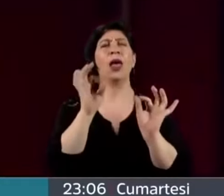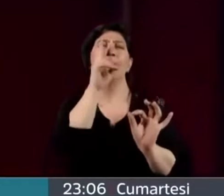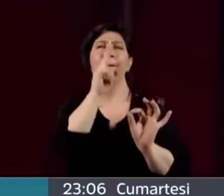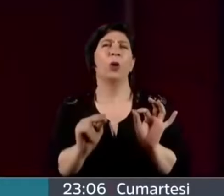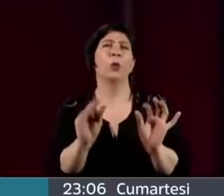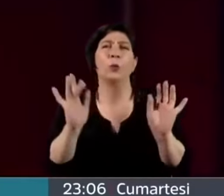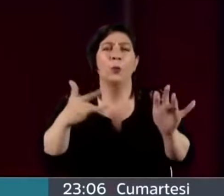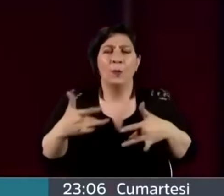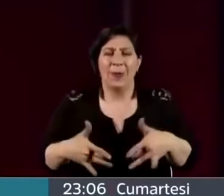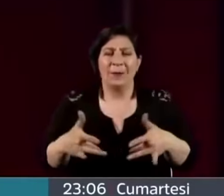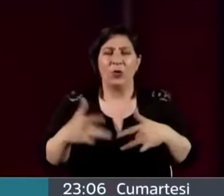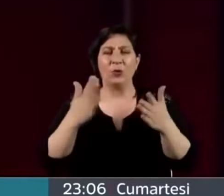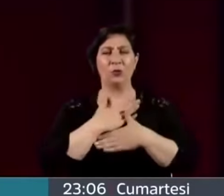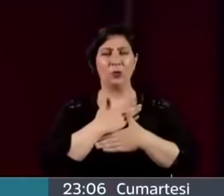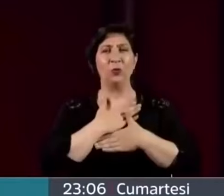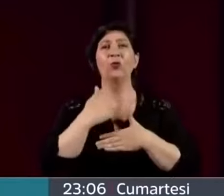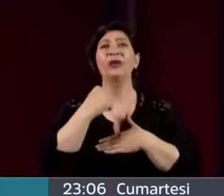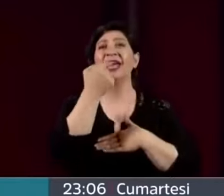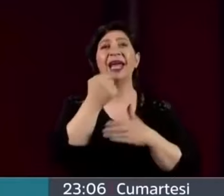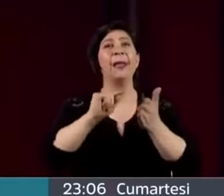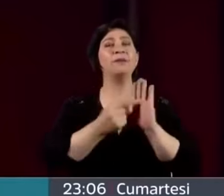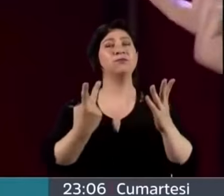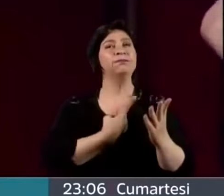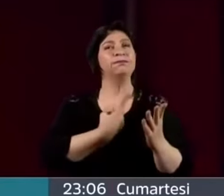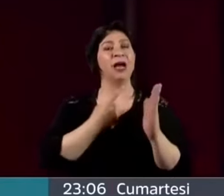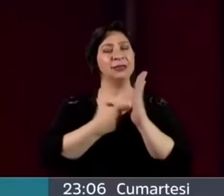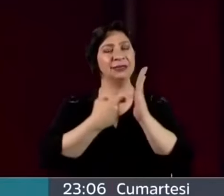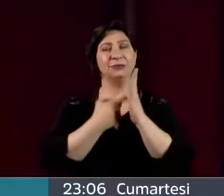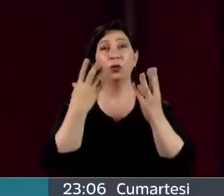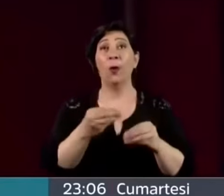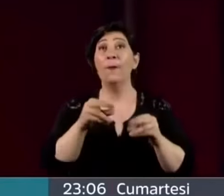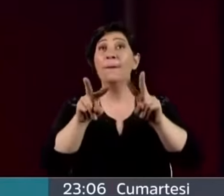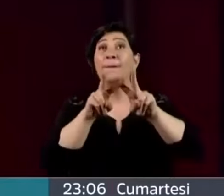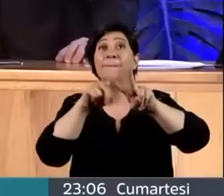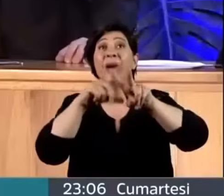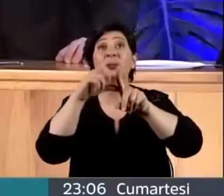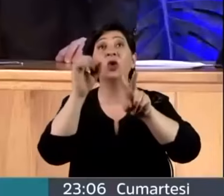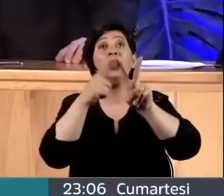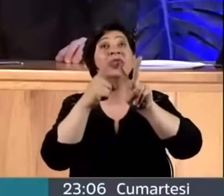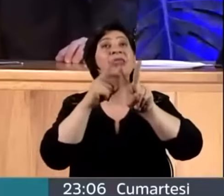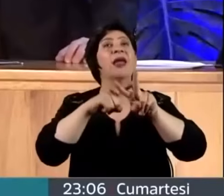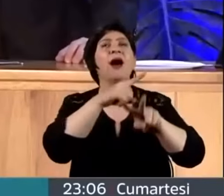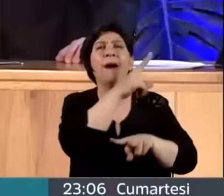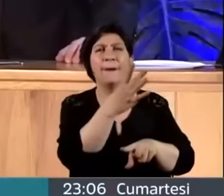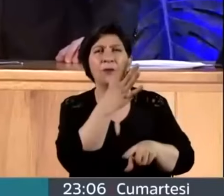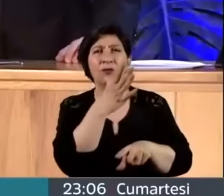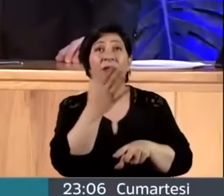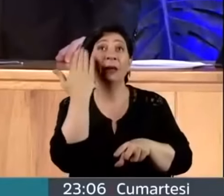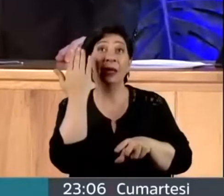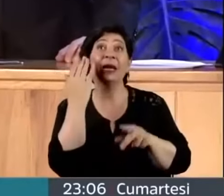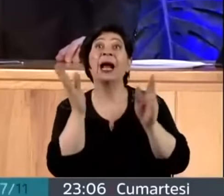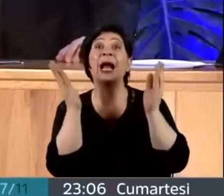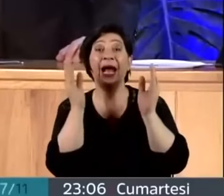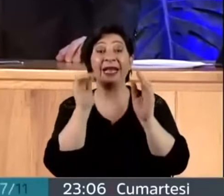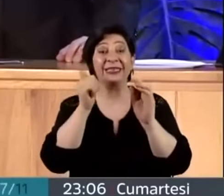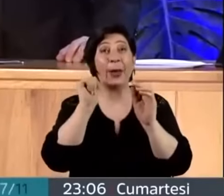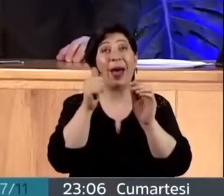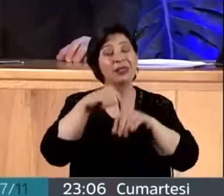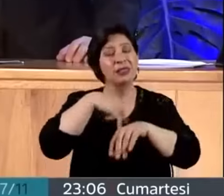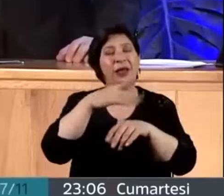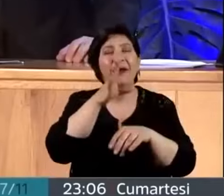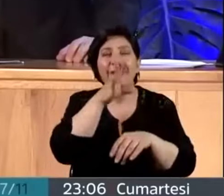çok memnunum. Evet. Ve bu benim imza olduğunu düşünüyorum. Peki Madonna açtırdı mı? Madonna'nınki ayrıldı zamanda sonra. Zamanda bence. Zamanda